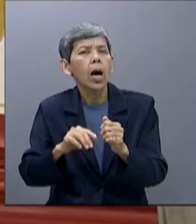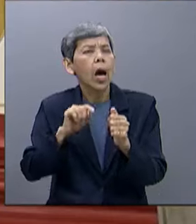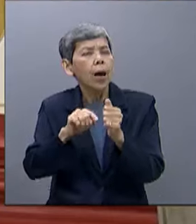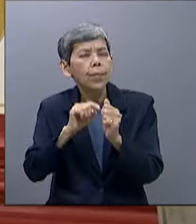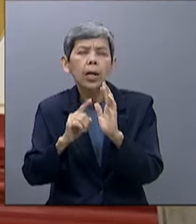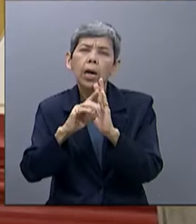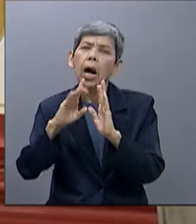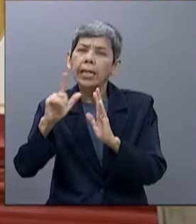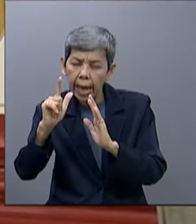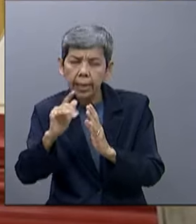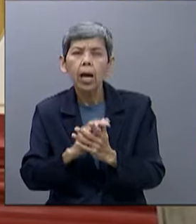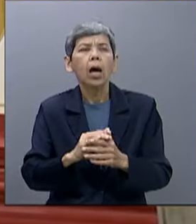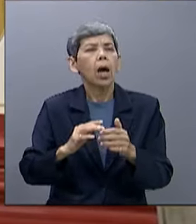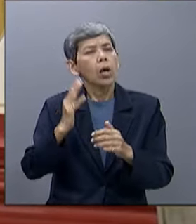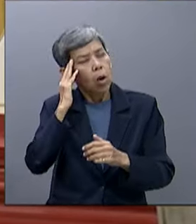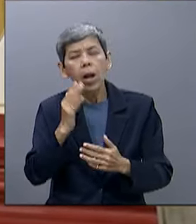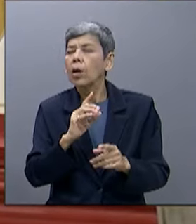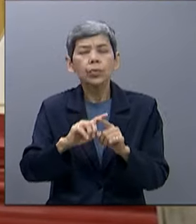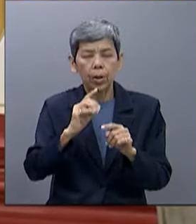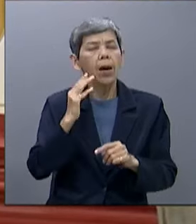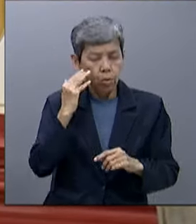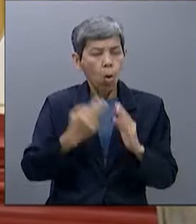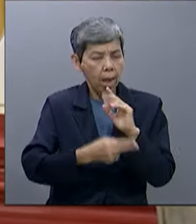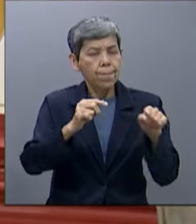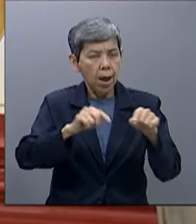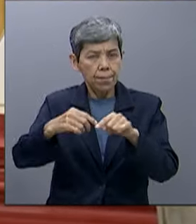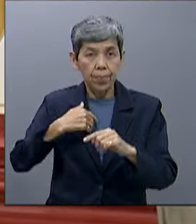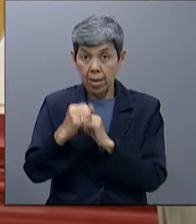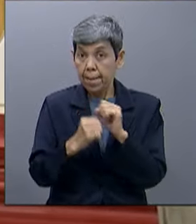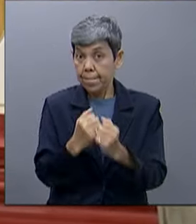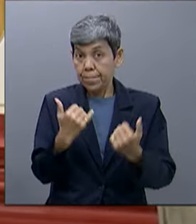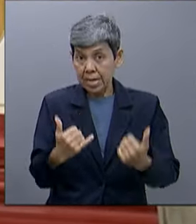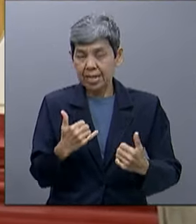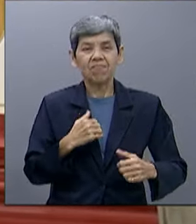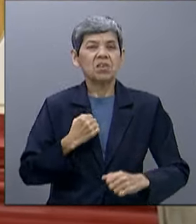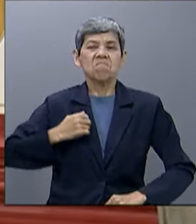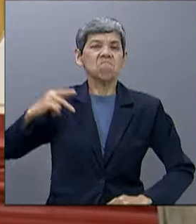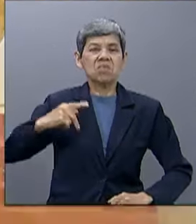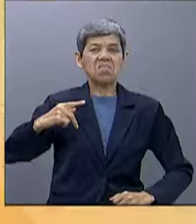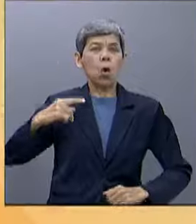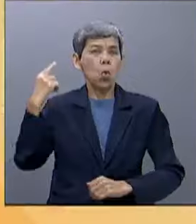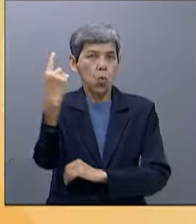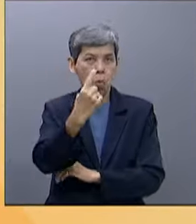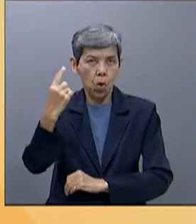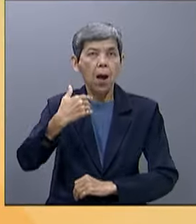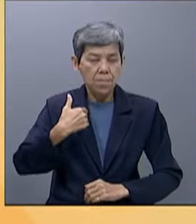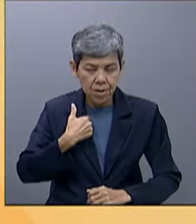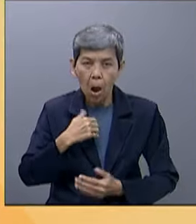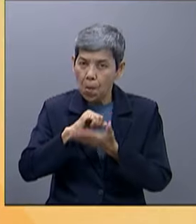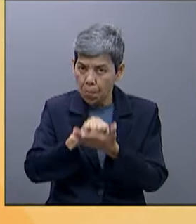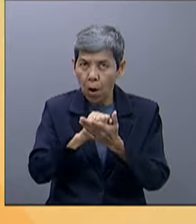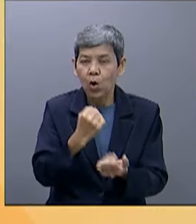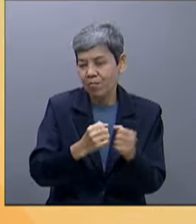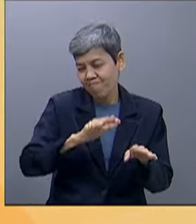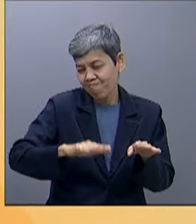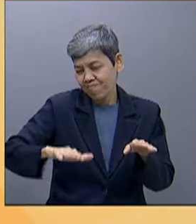ครับ นะครับโขงเจียมสิรินธรเราก็มีที่พักนะครับโดยเฉพาะปีนี้เราจัดพิเศษสำหรับนักท่องเที่ยวนะครับเรามีบริการที่จอดรถด้ว